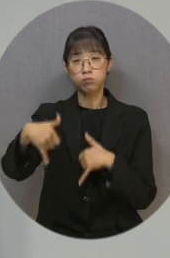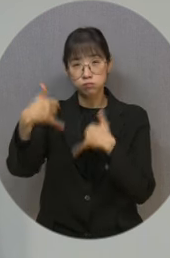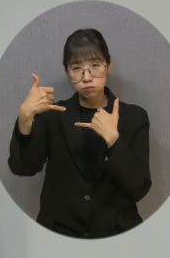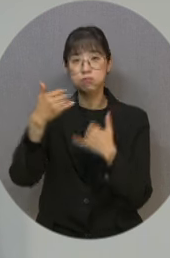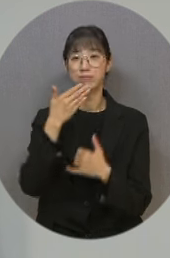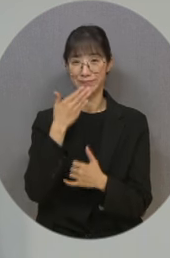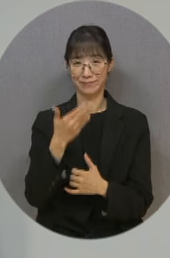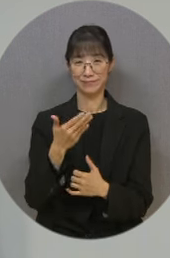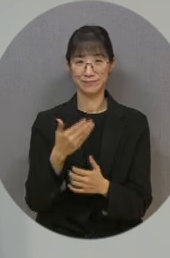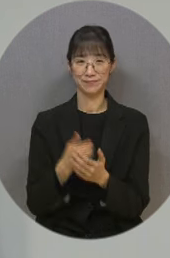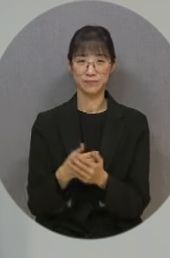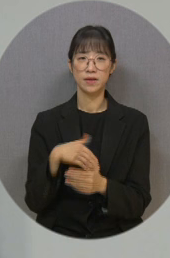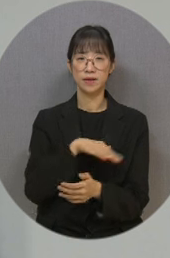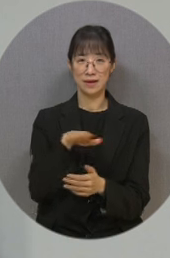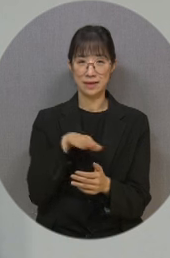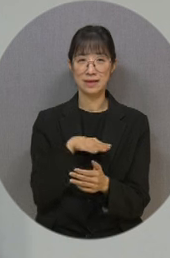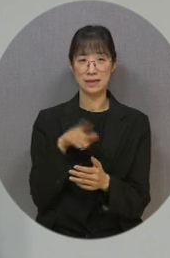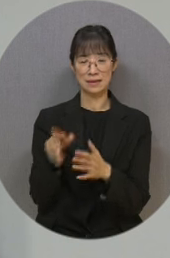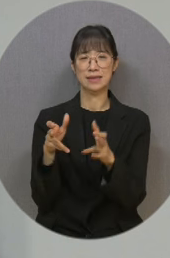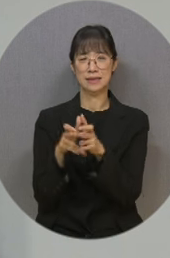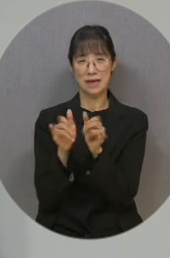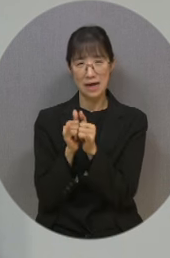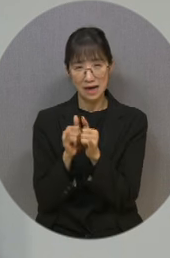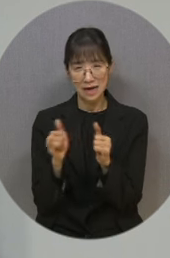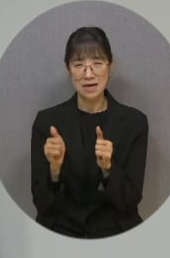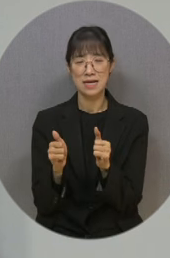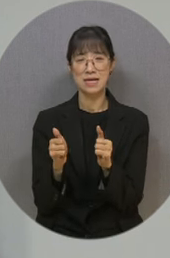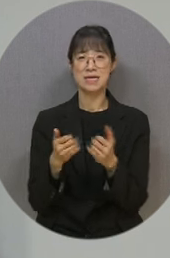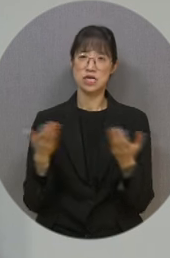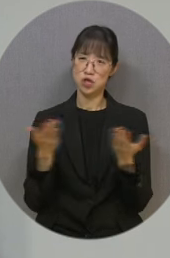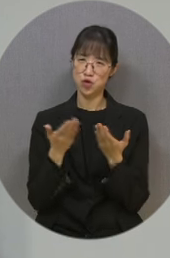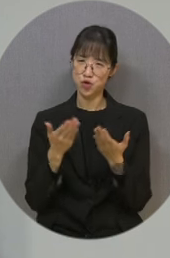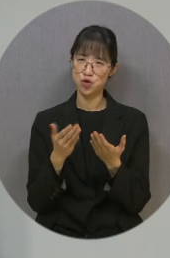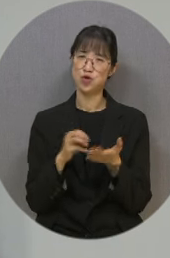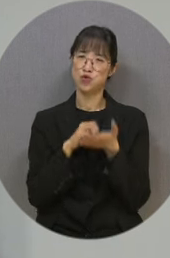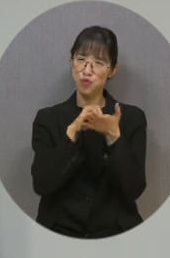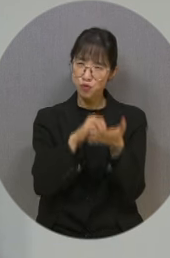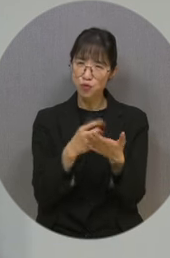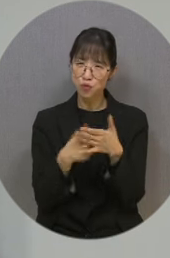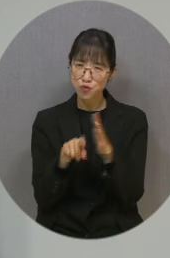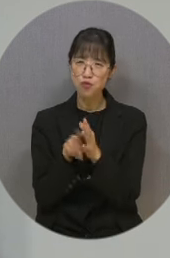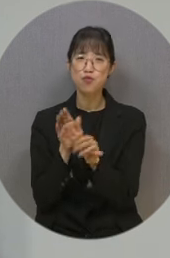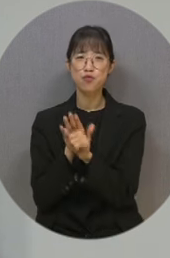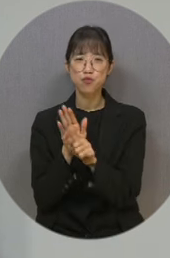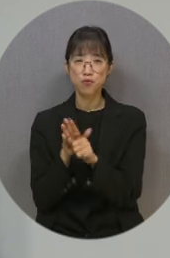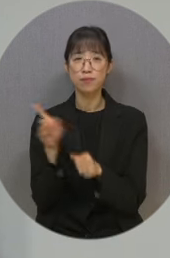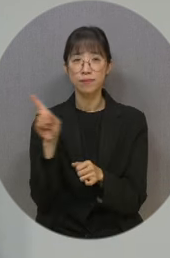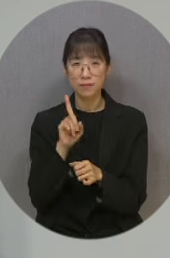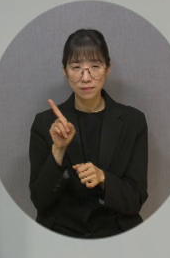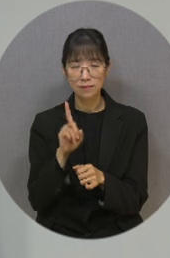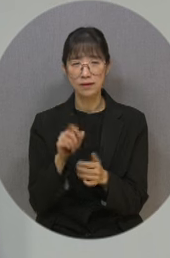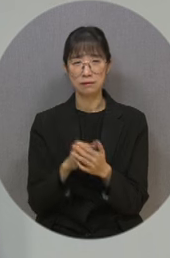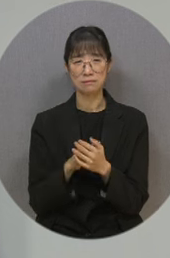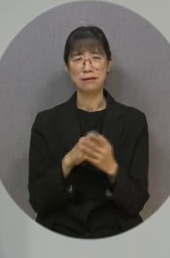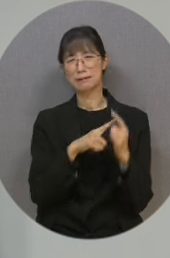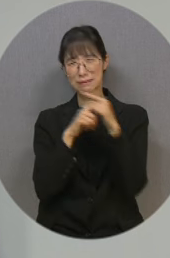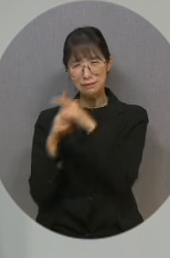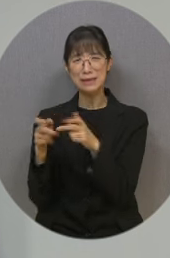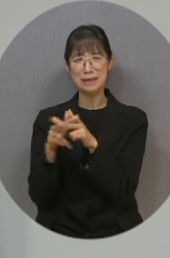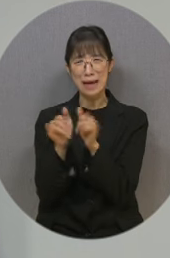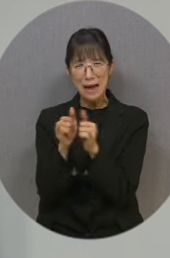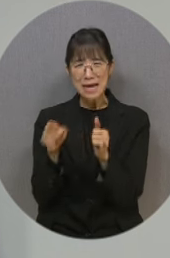가능한데요 저희가 직접 그 장애인분들에게 취업을 위해서 하는 일은 무조건이